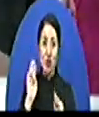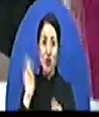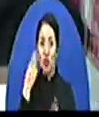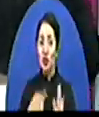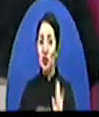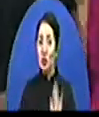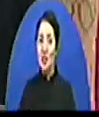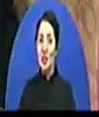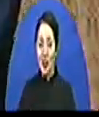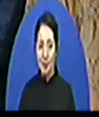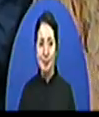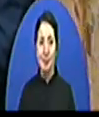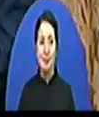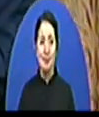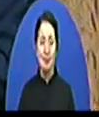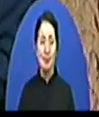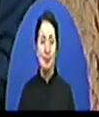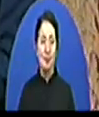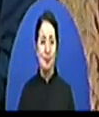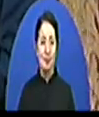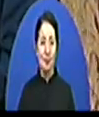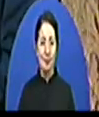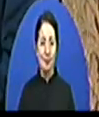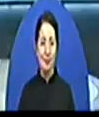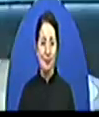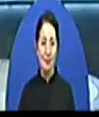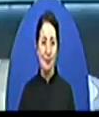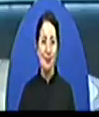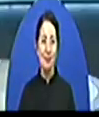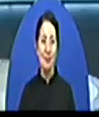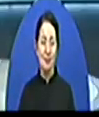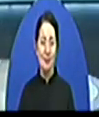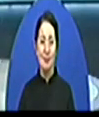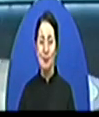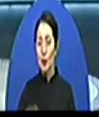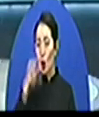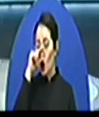Орос Албани улсын ерөнхий